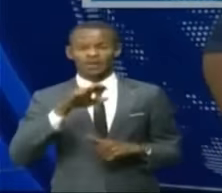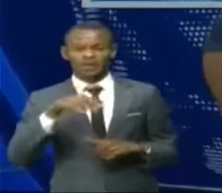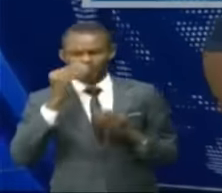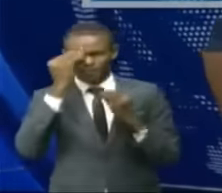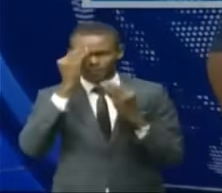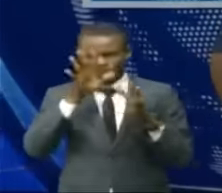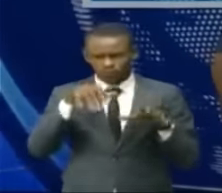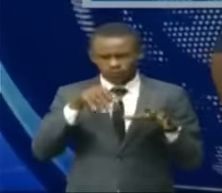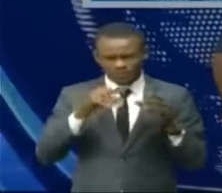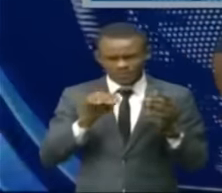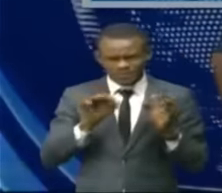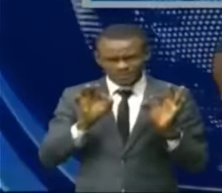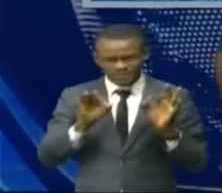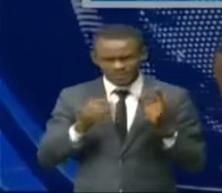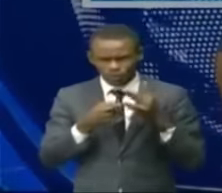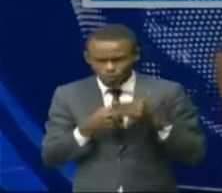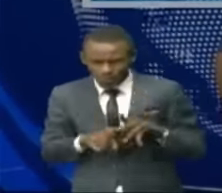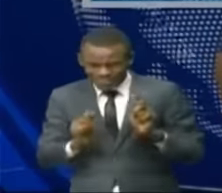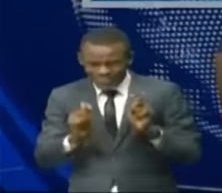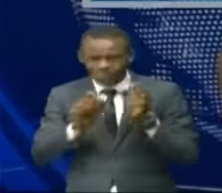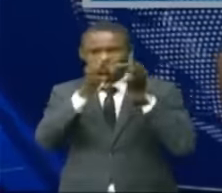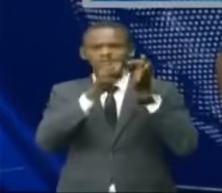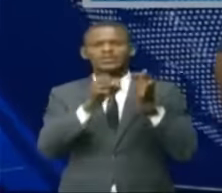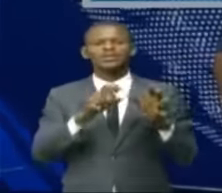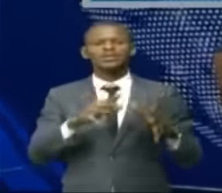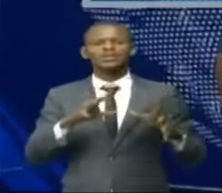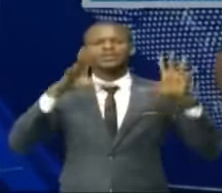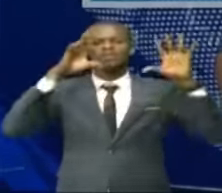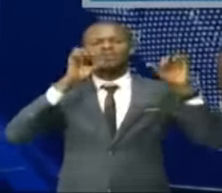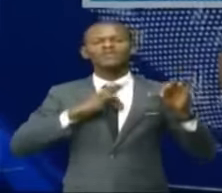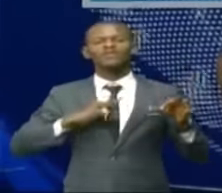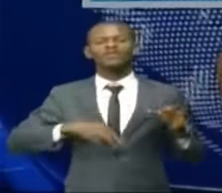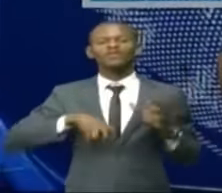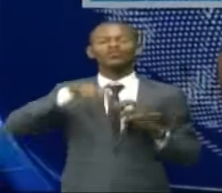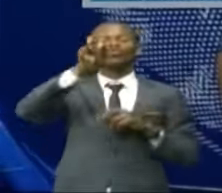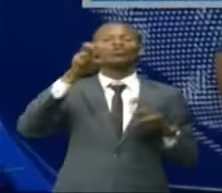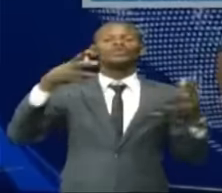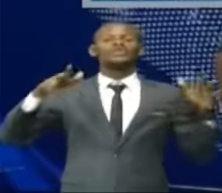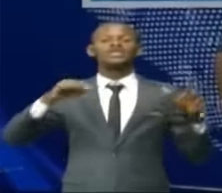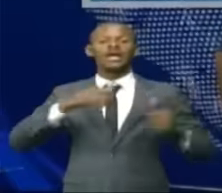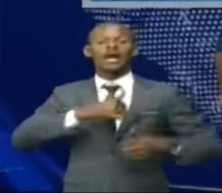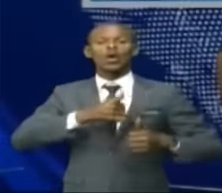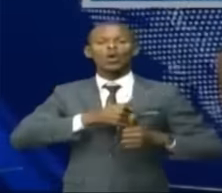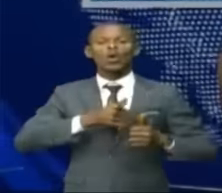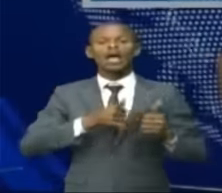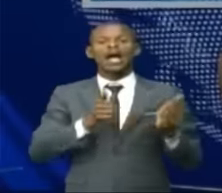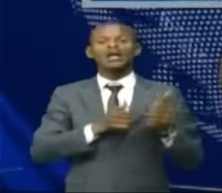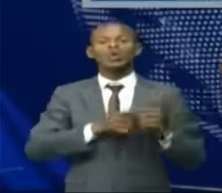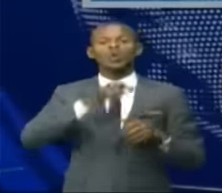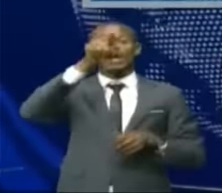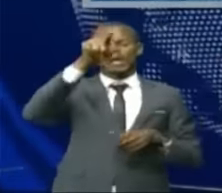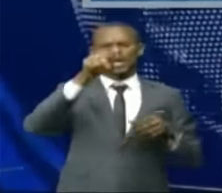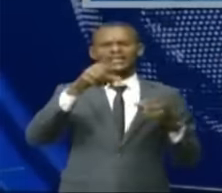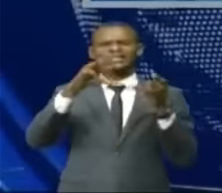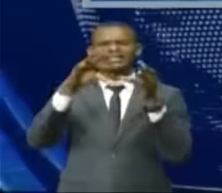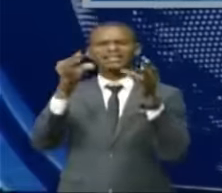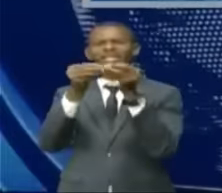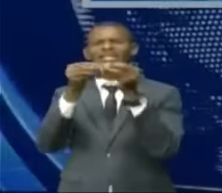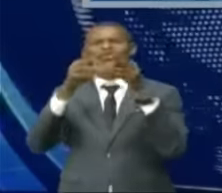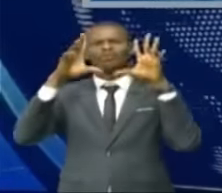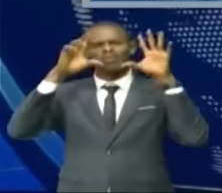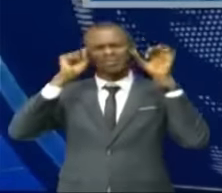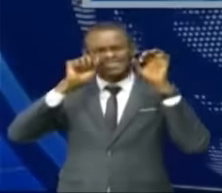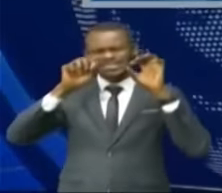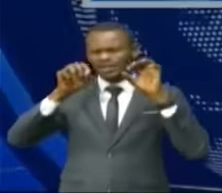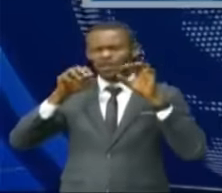au début de ce journal que le chef de l'État séjourne actuellement à Luanda, en Angola, où il prend part au sommet du chef d'État de la SADC. La situation sécuritaire